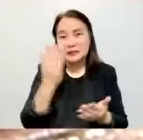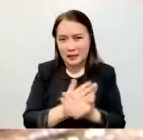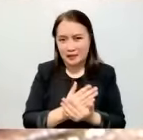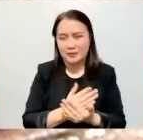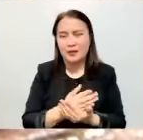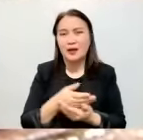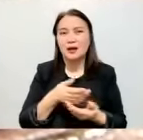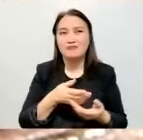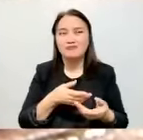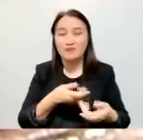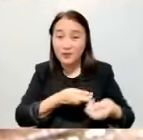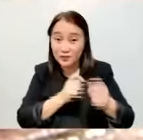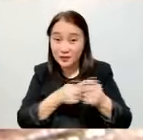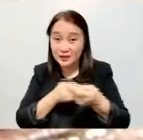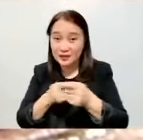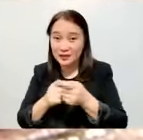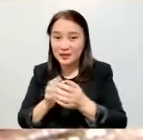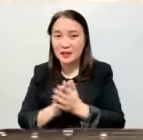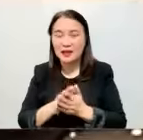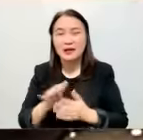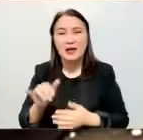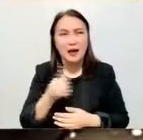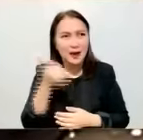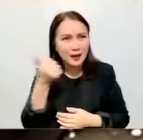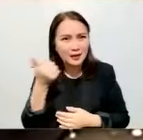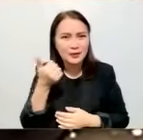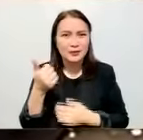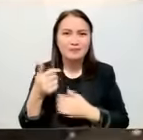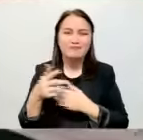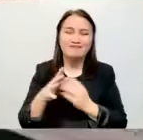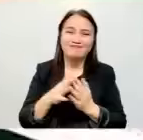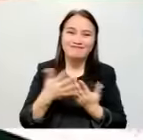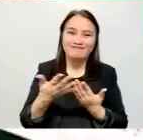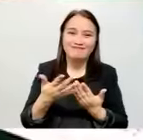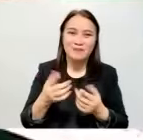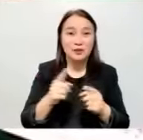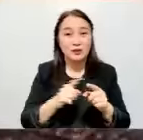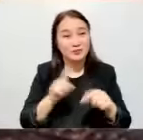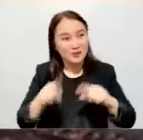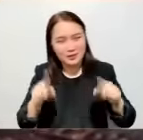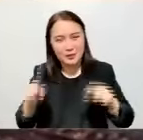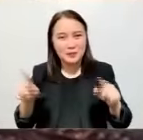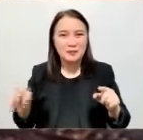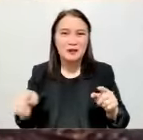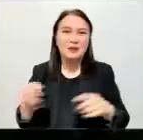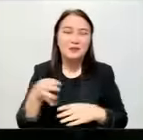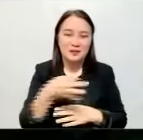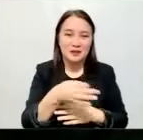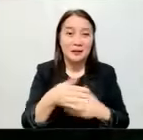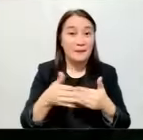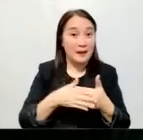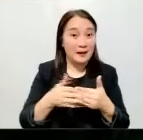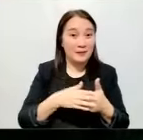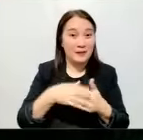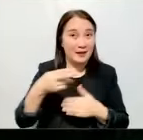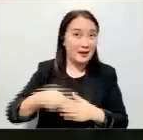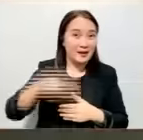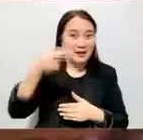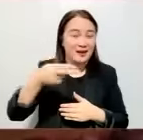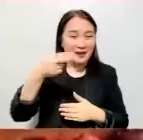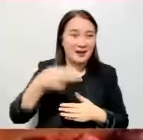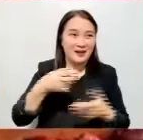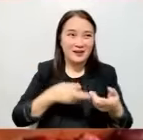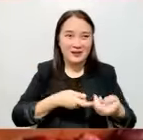galunggong, posibleng magmura rin daw ang ibang isda tulad ng tilapia at bangus. Malapit na kasi ang peak o kasagsagan ng panghuhuli ng isda.